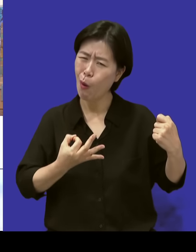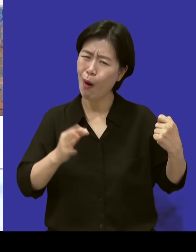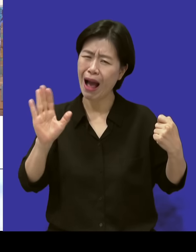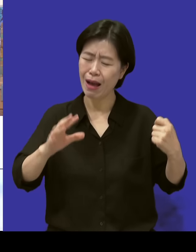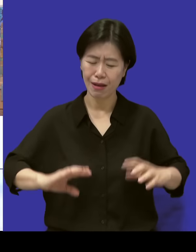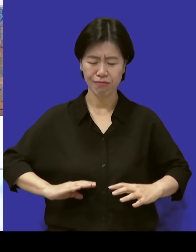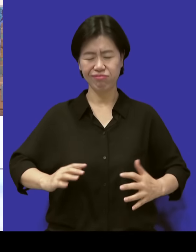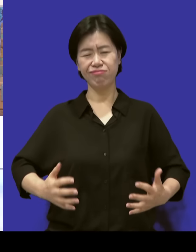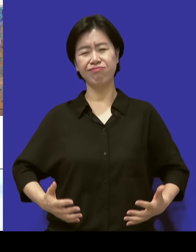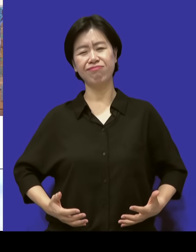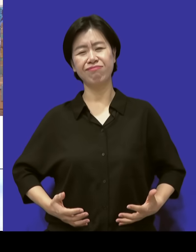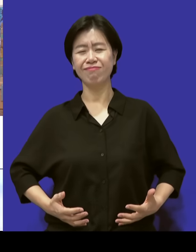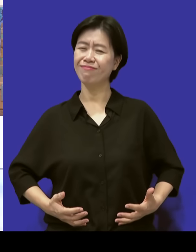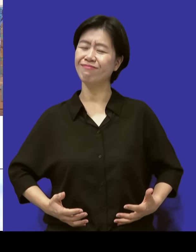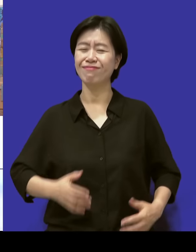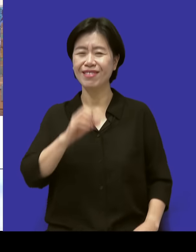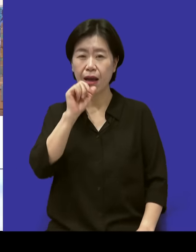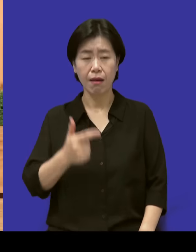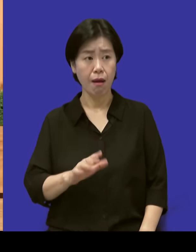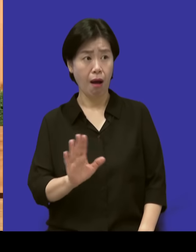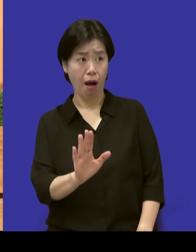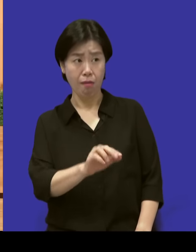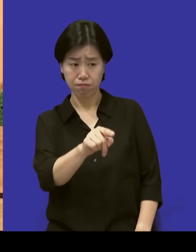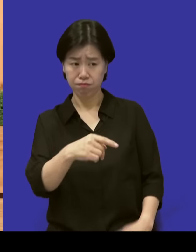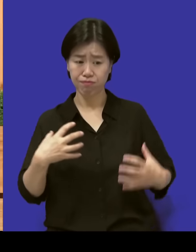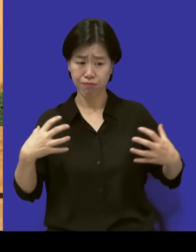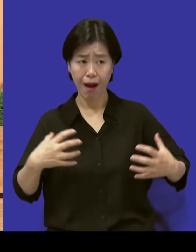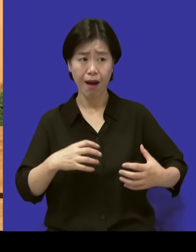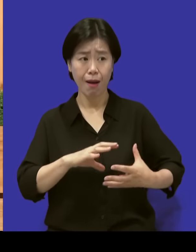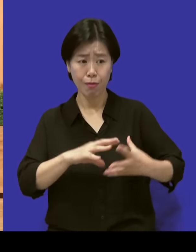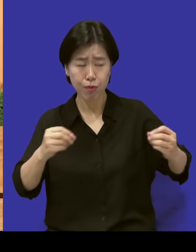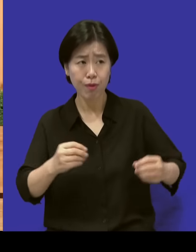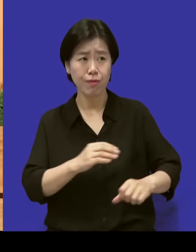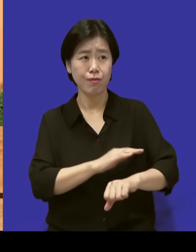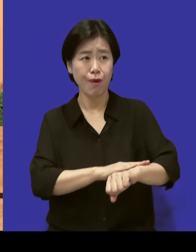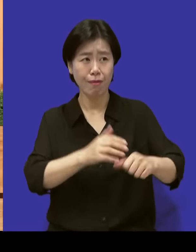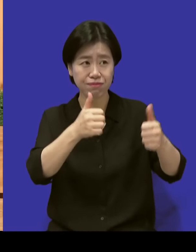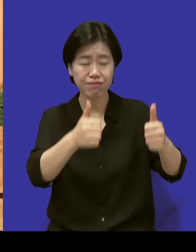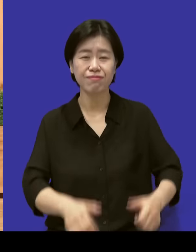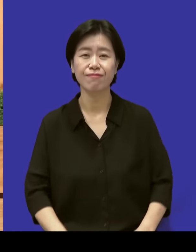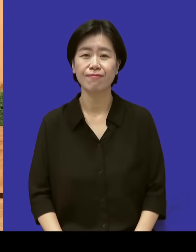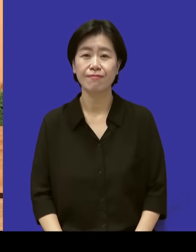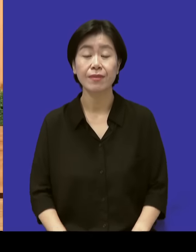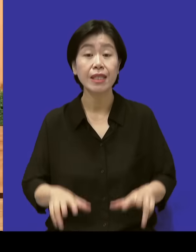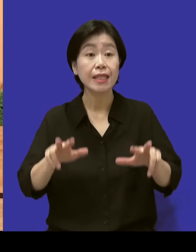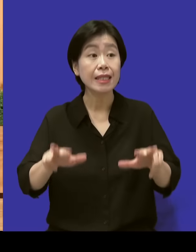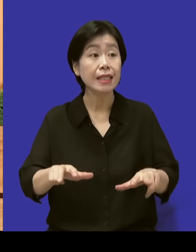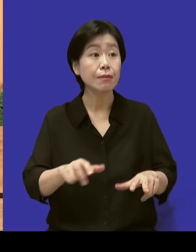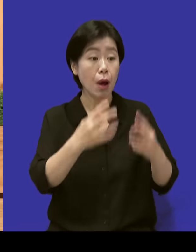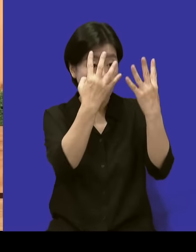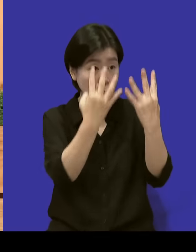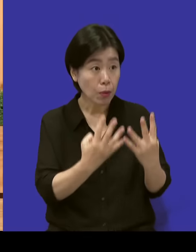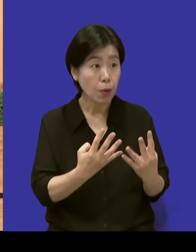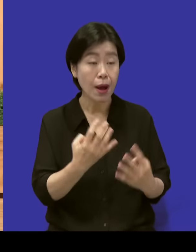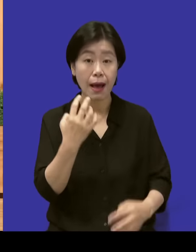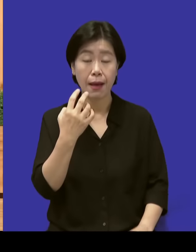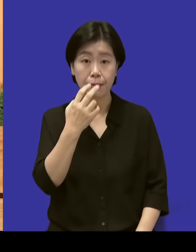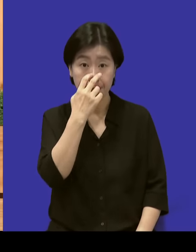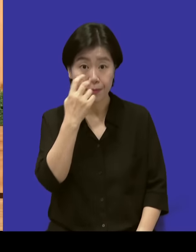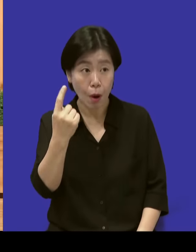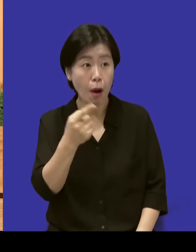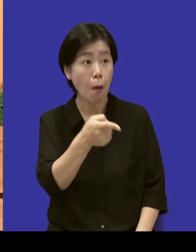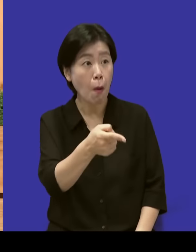살이 많아가지고. 아니 이 정도면 좋은 거 아니에요? 그래도. 예. 네. 그런데 지금 교도관이시잖아요. 네네. 그런데 어떻게 그 피지컬 100이라는